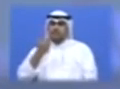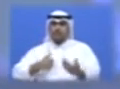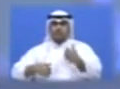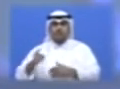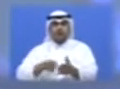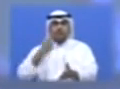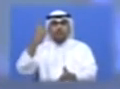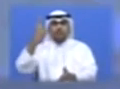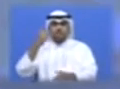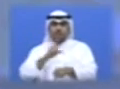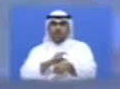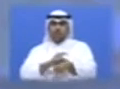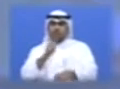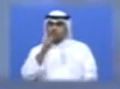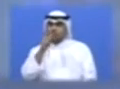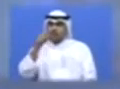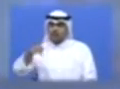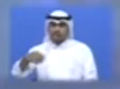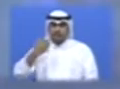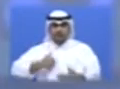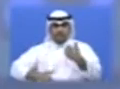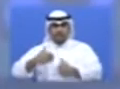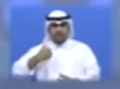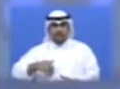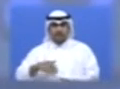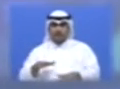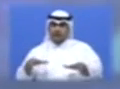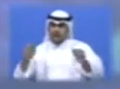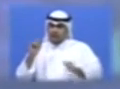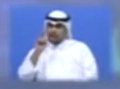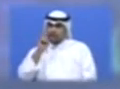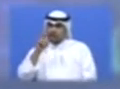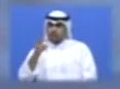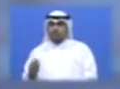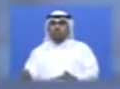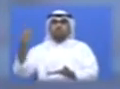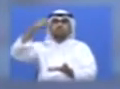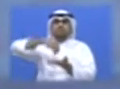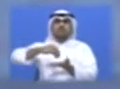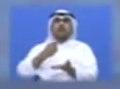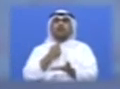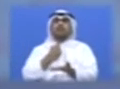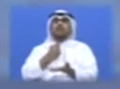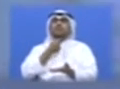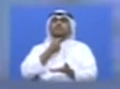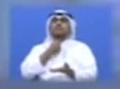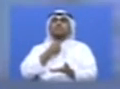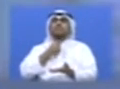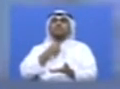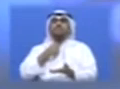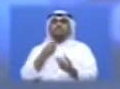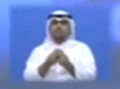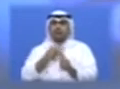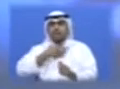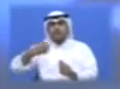العربي. الدكتور مطلق السيحان أكد أن العملية التي أجريت تمثلت بزراعة حنجرة اصطناعية بعد استئصال